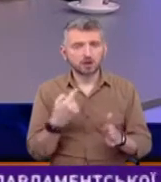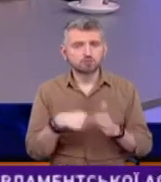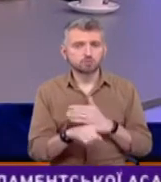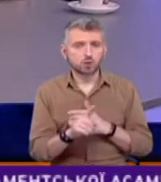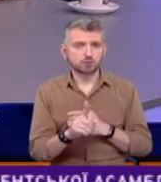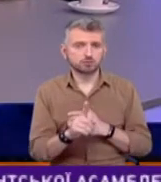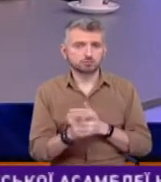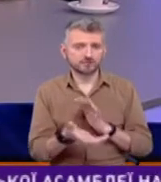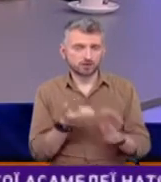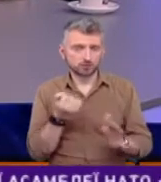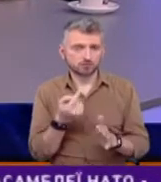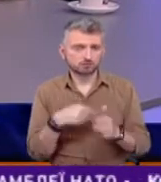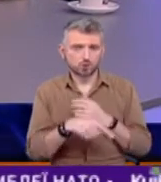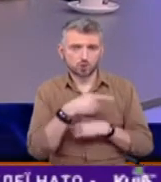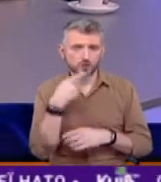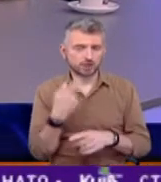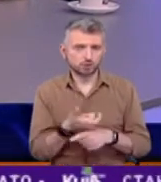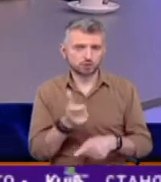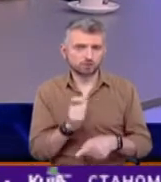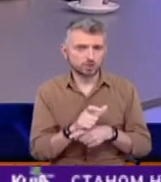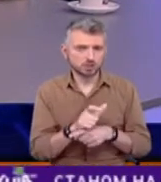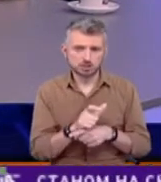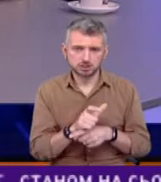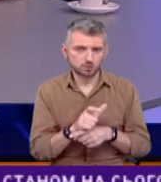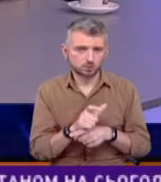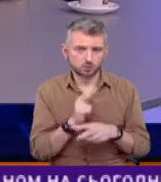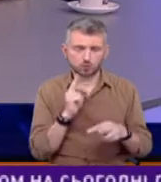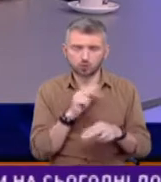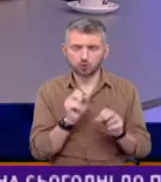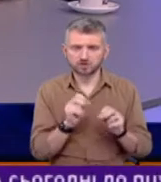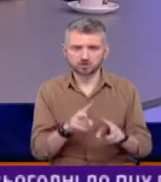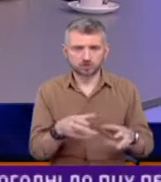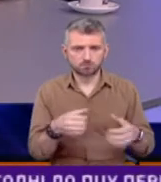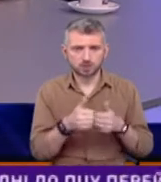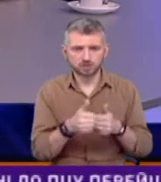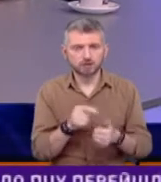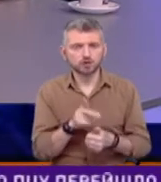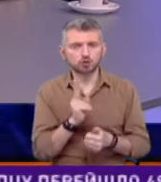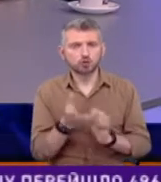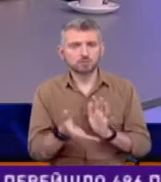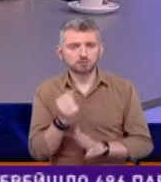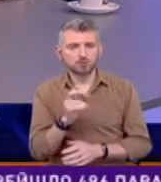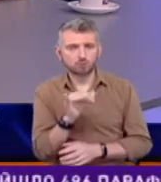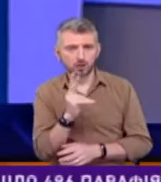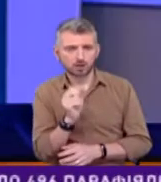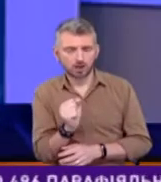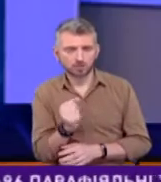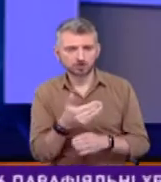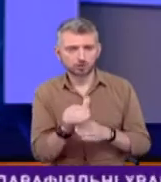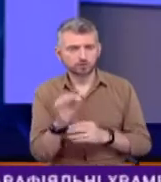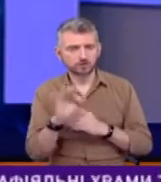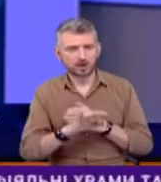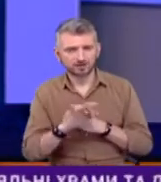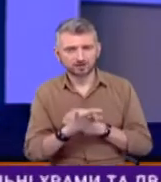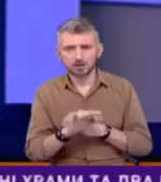принципі, Росія – це доволі такий токсичний партнер, і ті, хто десь підтримували Бойка, частково західний